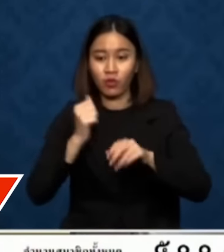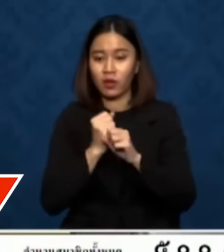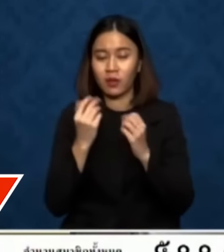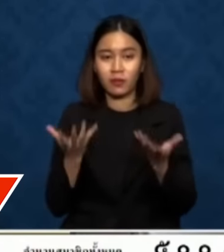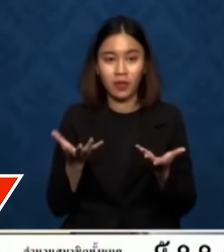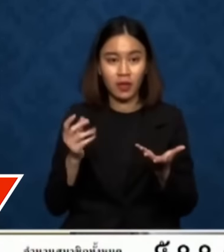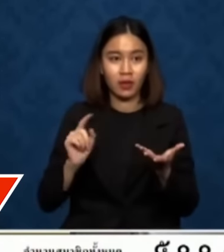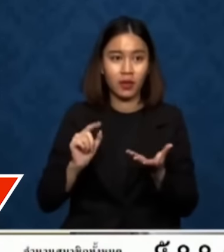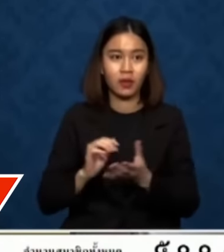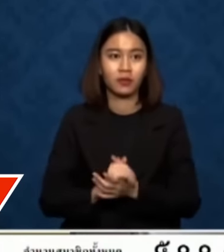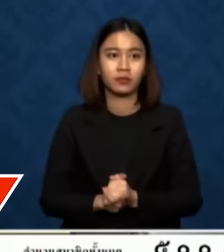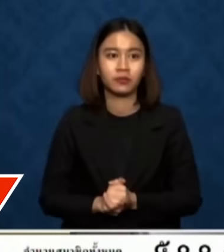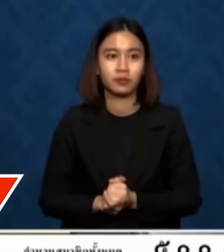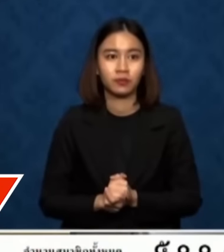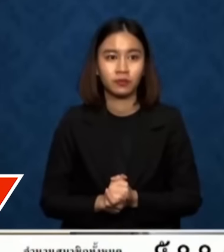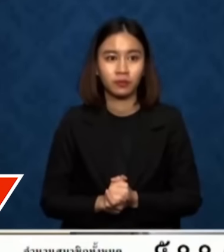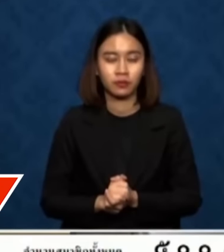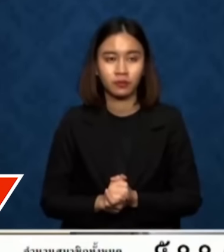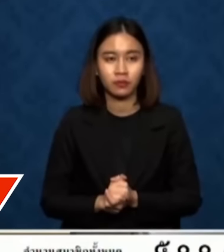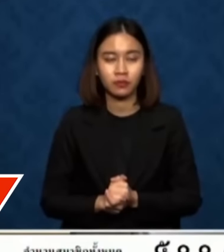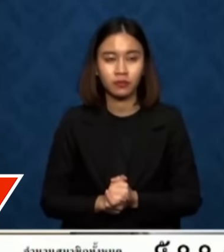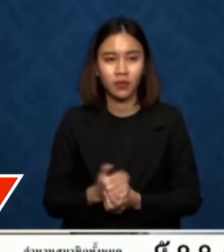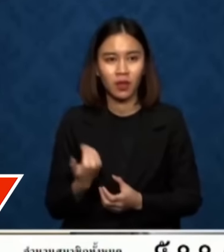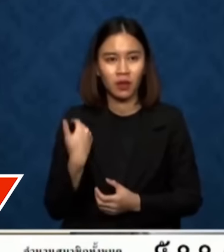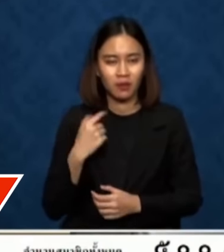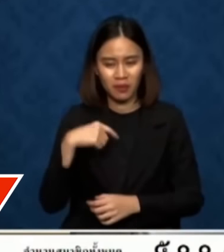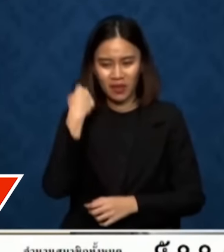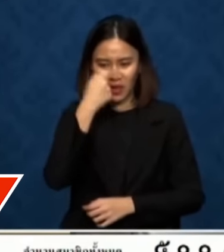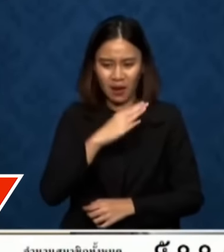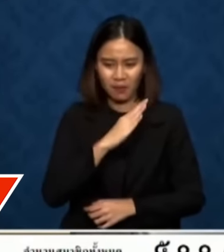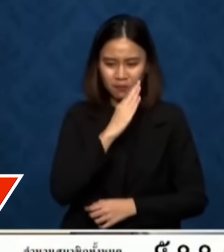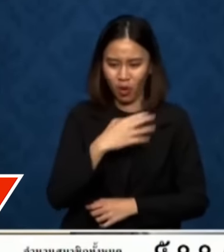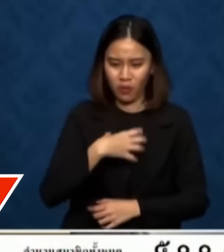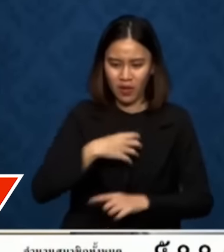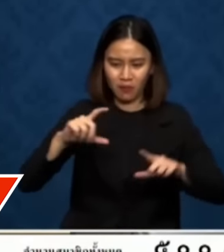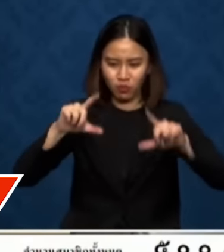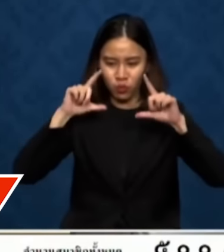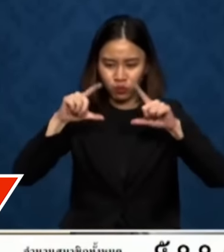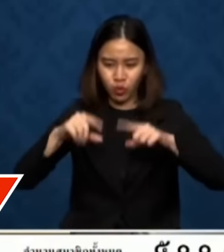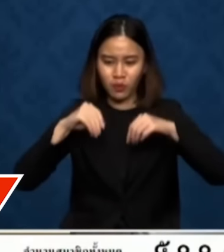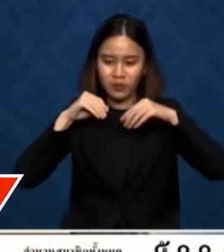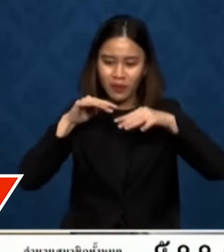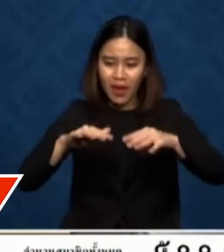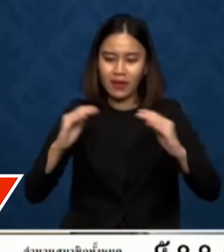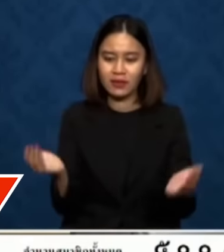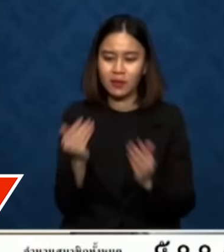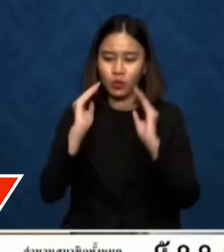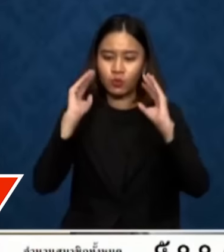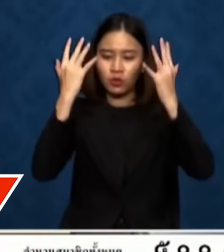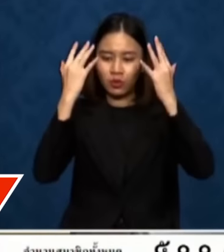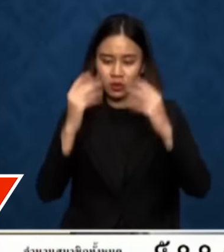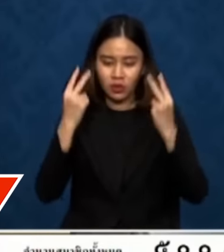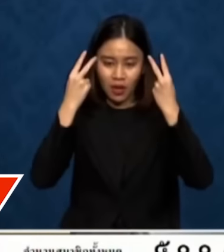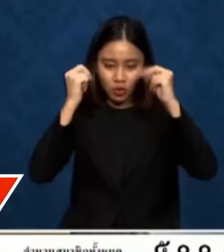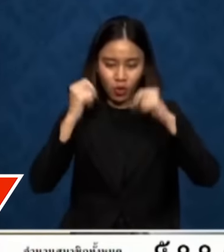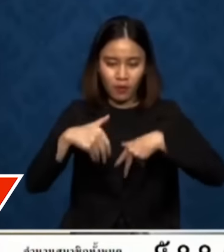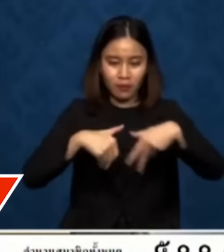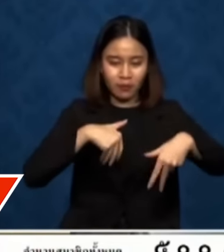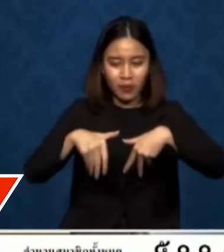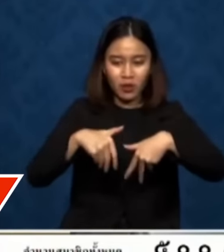รคะในเมื่อมันมีแต่หน้าม้ามาพยายามที่จะสร้างภาพสนับสนุนท่านนายกประชาชนเขาดูออกเขาก็ไม่ถ